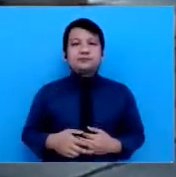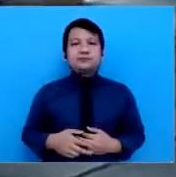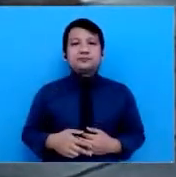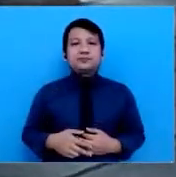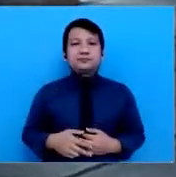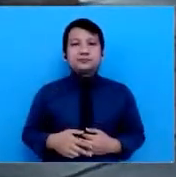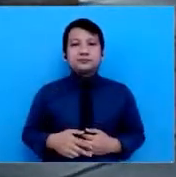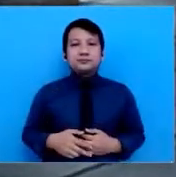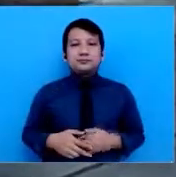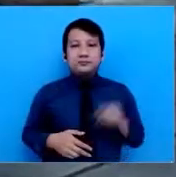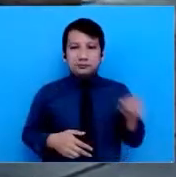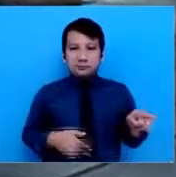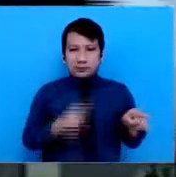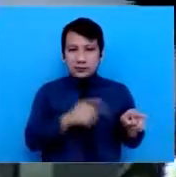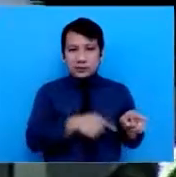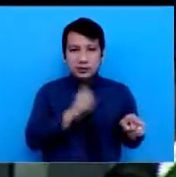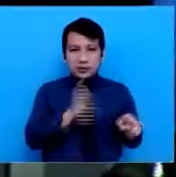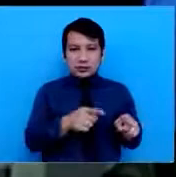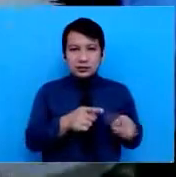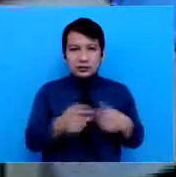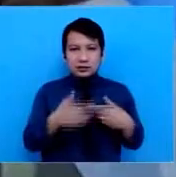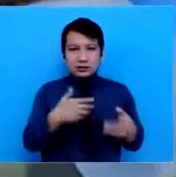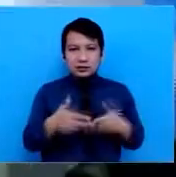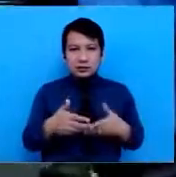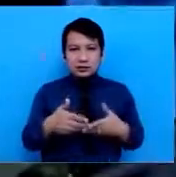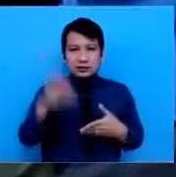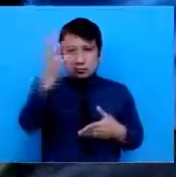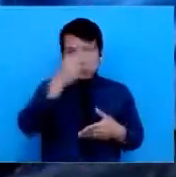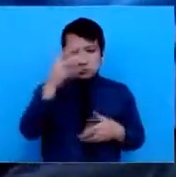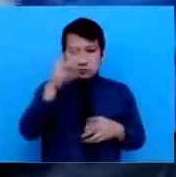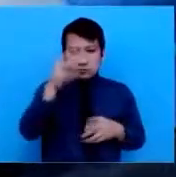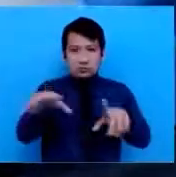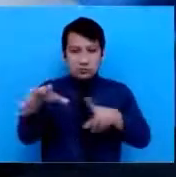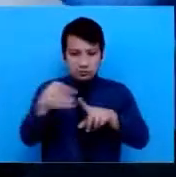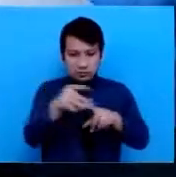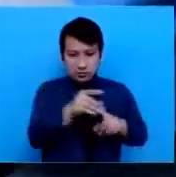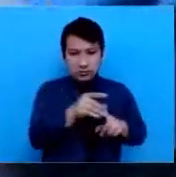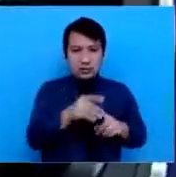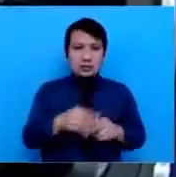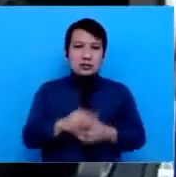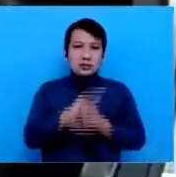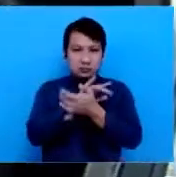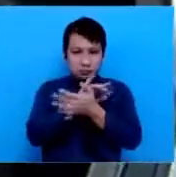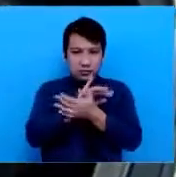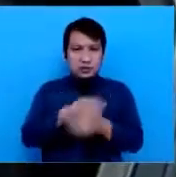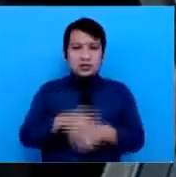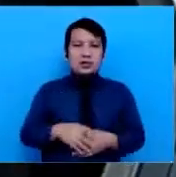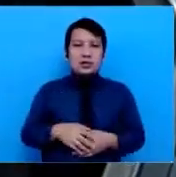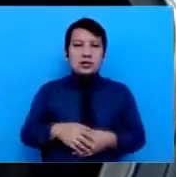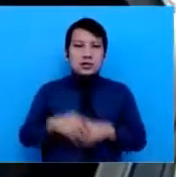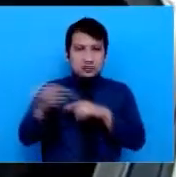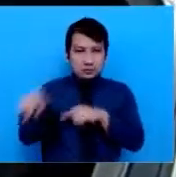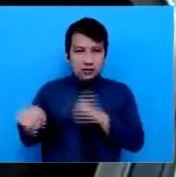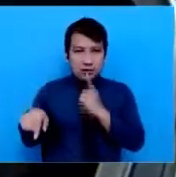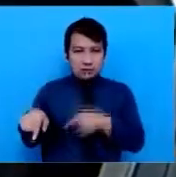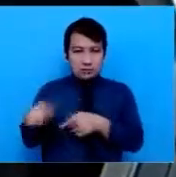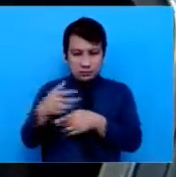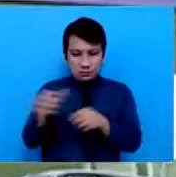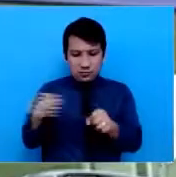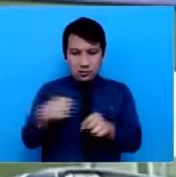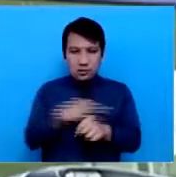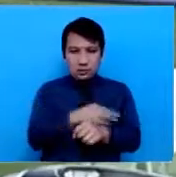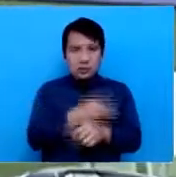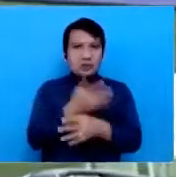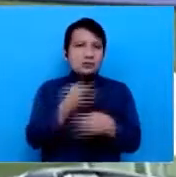Ang ilan sa gym goers nag-aalala sa hawaan ng COVID-19. Pero siniguro ng staff na maayos